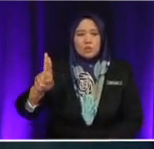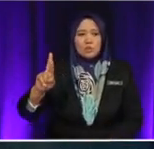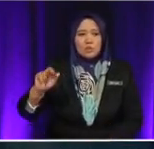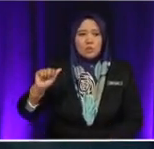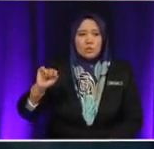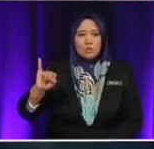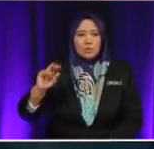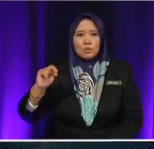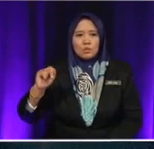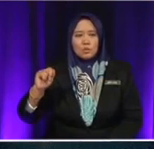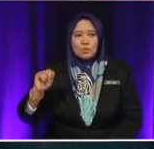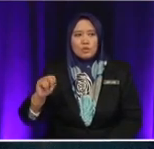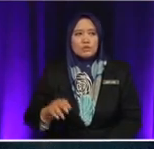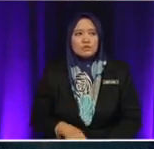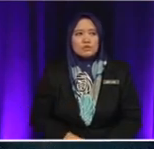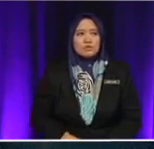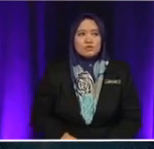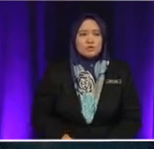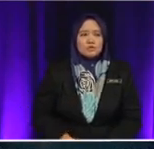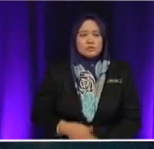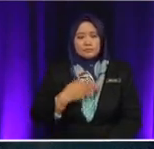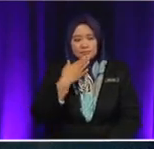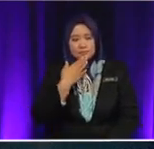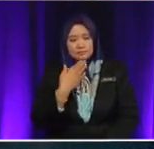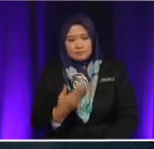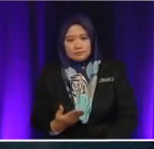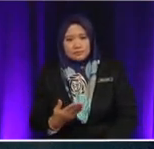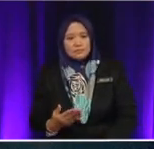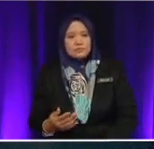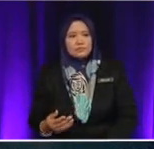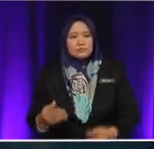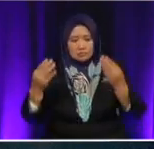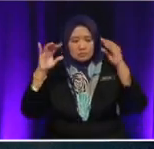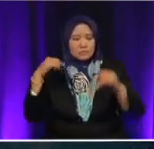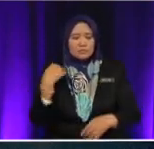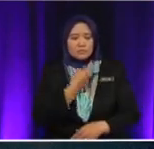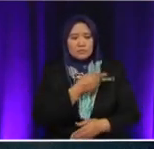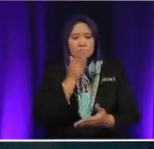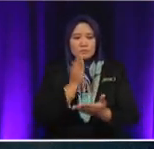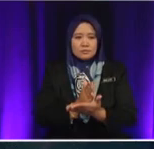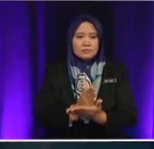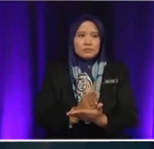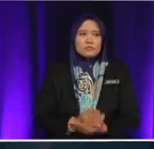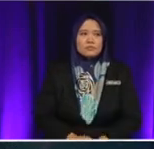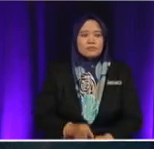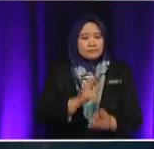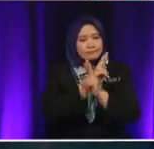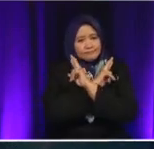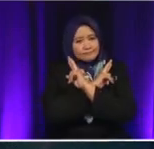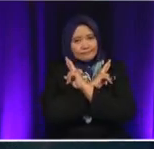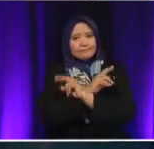itu cara untuk jawab soalan yang jelaskan dan terangkan. Terima kasih cikgu. Baik, sekarang ni kita akan berhenti berehat seketika. Teruskan bersama kami dalam Sukses